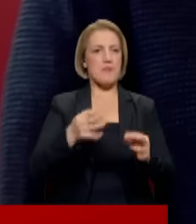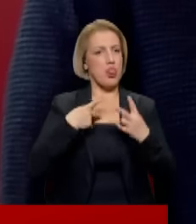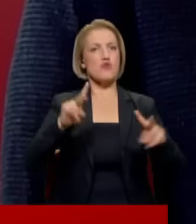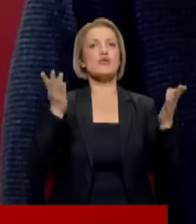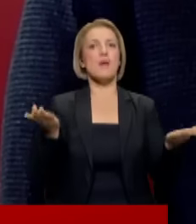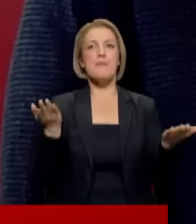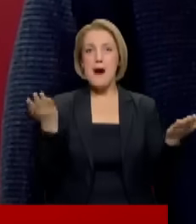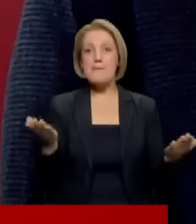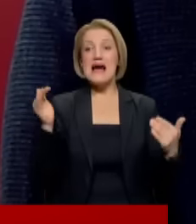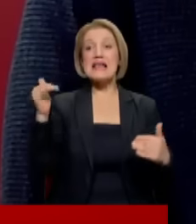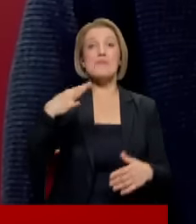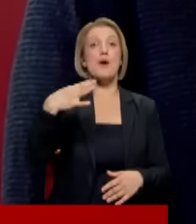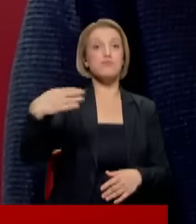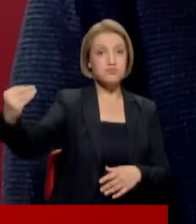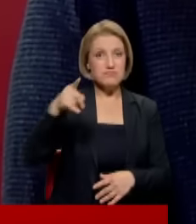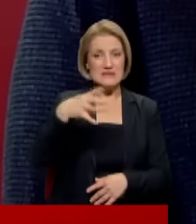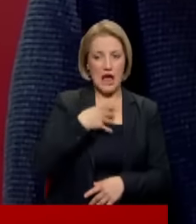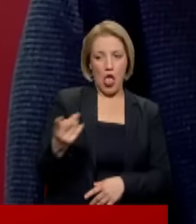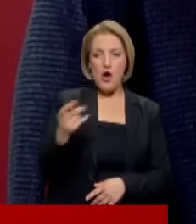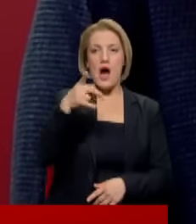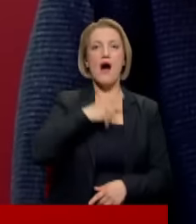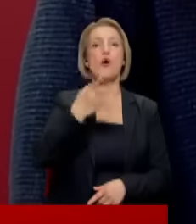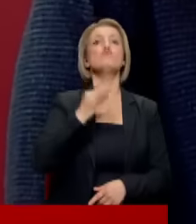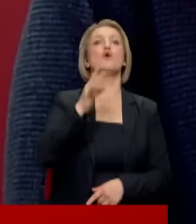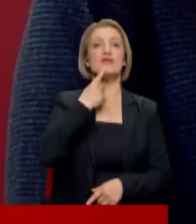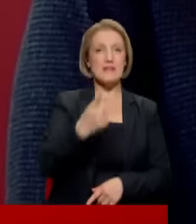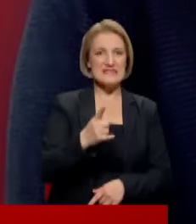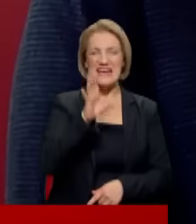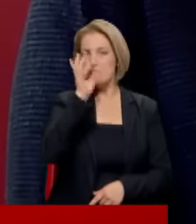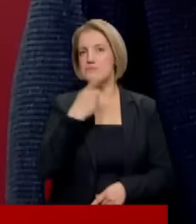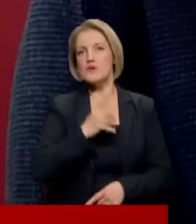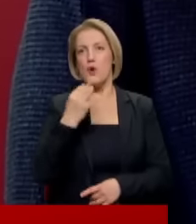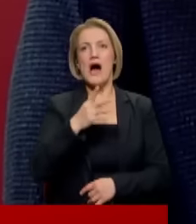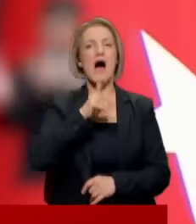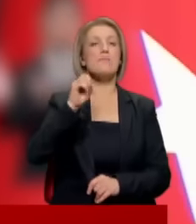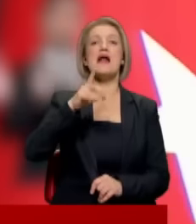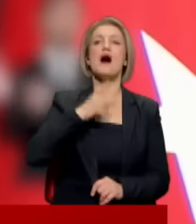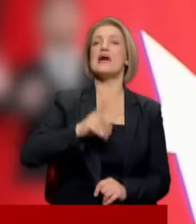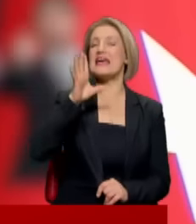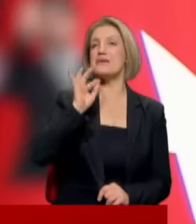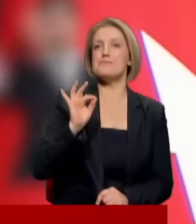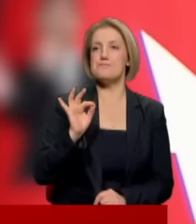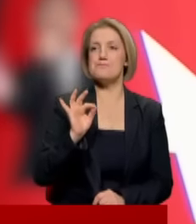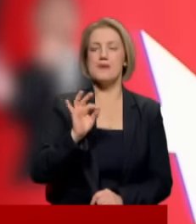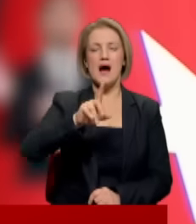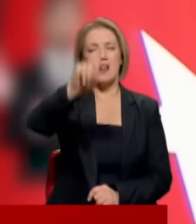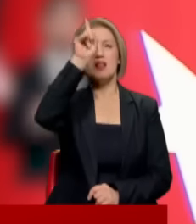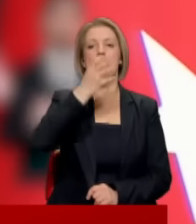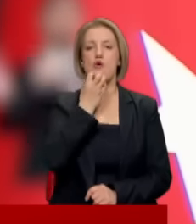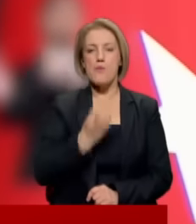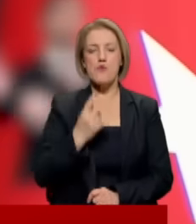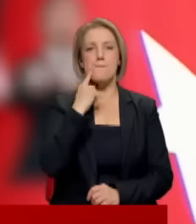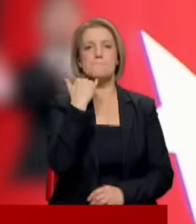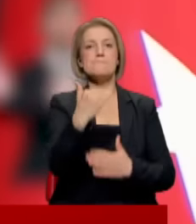ederiz Ama gelmeyip kaçıyorsa kendisi aday olmayacak demekse kim aday olacak AK Parti'nin adayı kim Rabbim Ömür milletimiz de